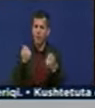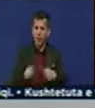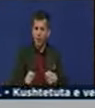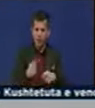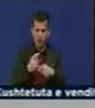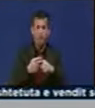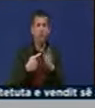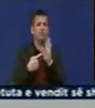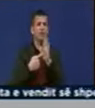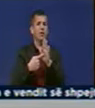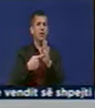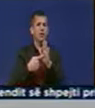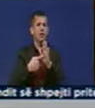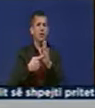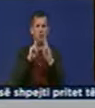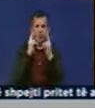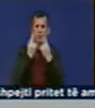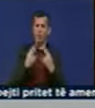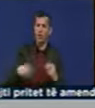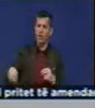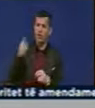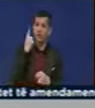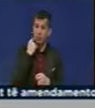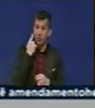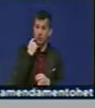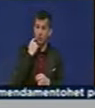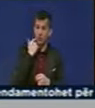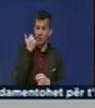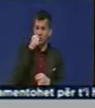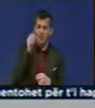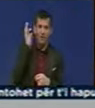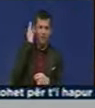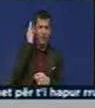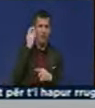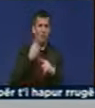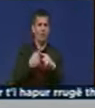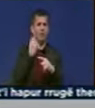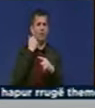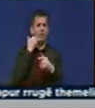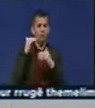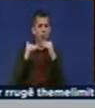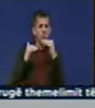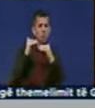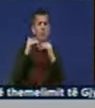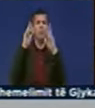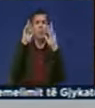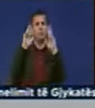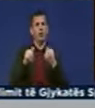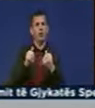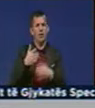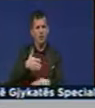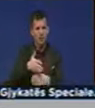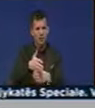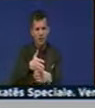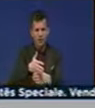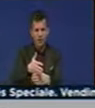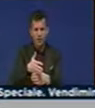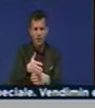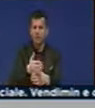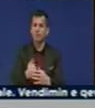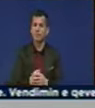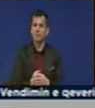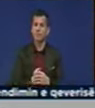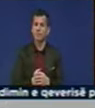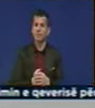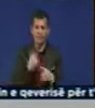botës mashkullore se edhe femra krahas me mashkullin mund të kontribuojë në zgjidhjen e çështjeve madhore edhe